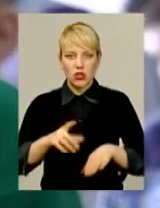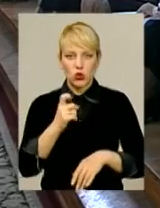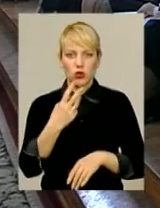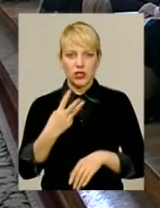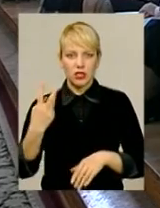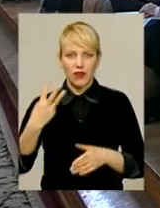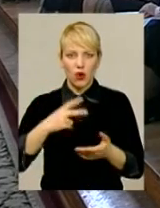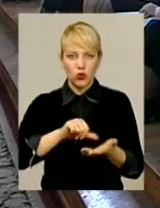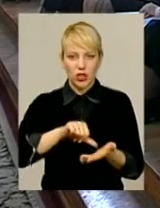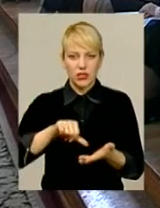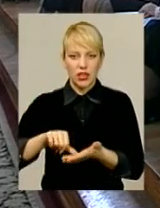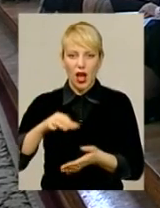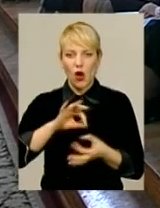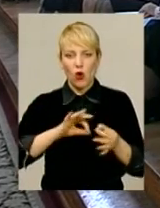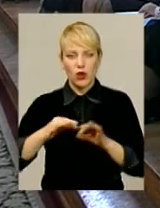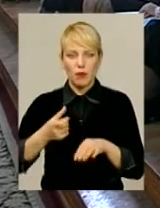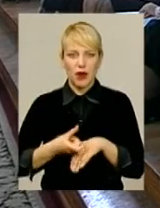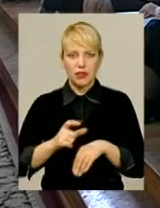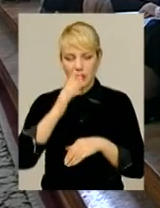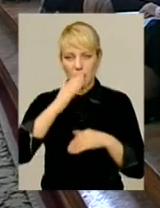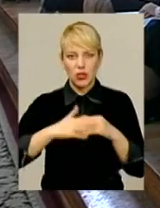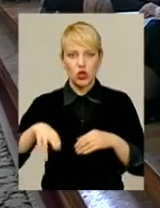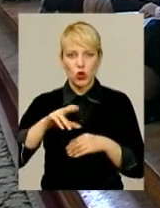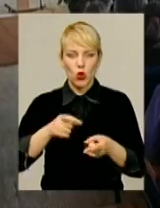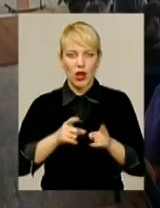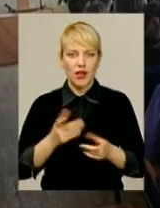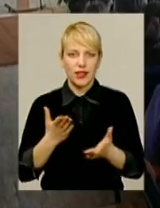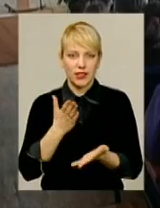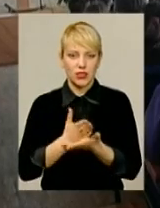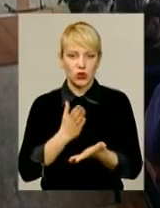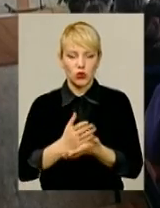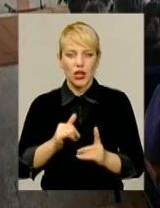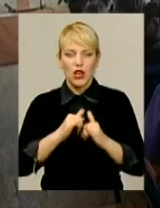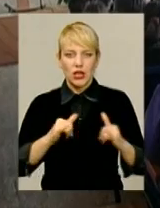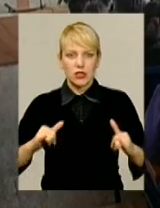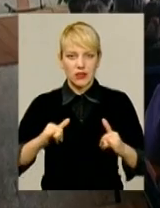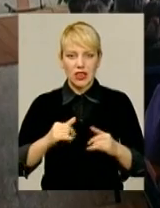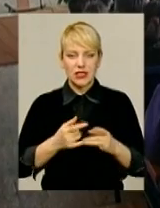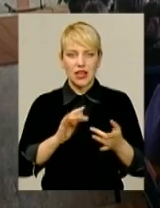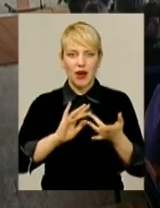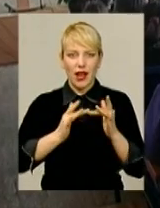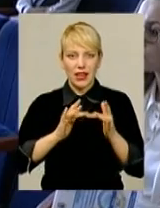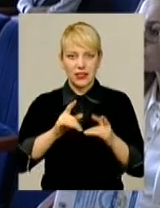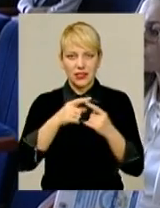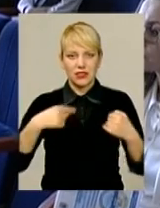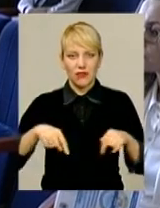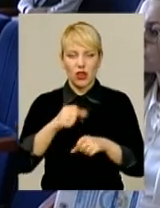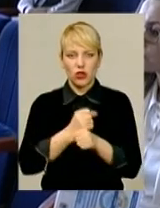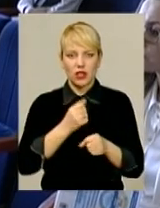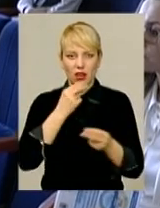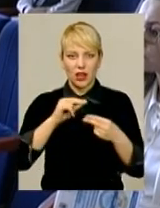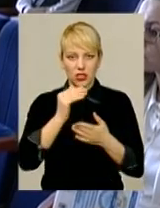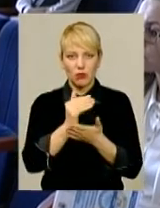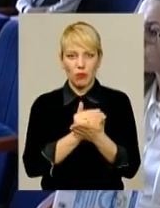132 учасника олімпіади, максимально наближені до реальних, в яких існує та розвивається IT-сфера. Розроблялися вони найкращими